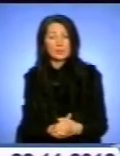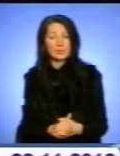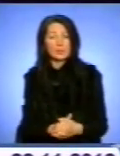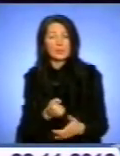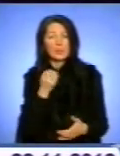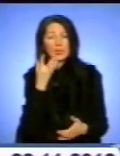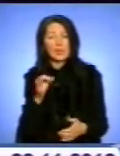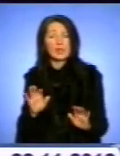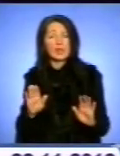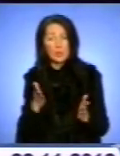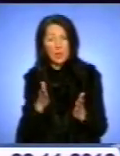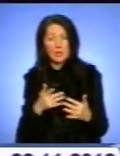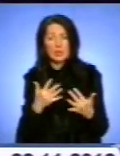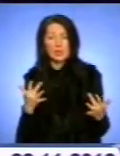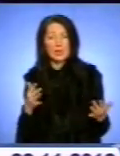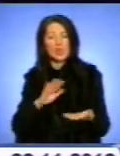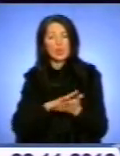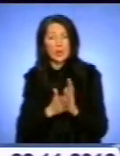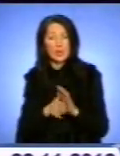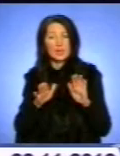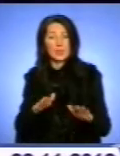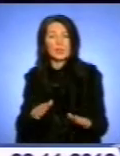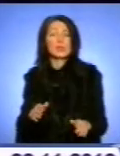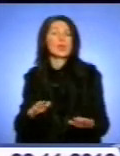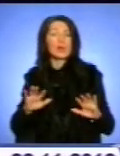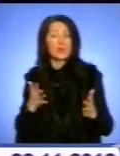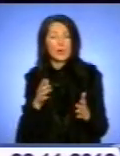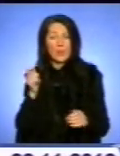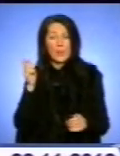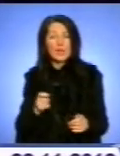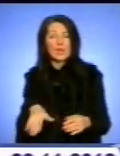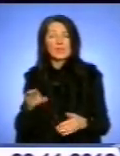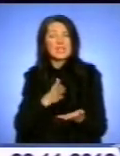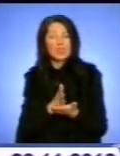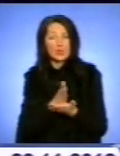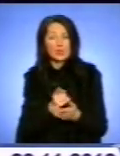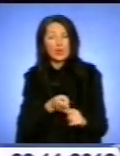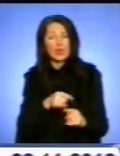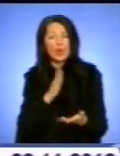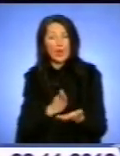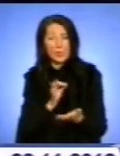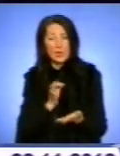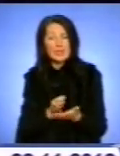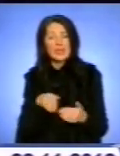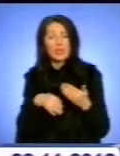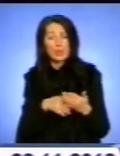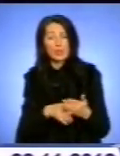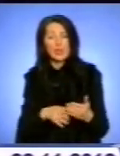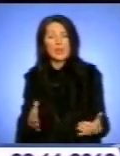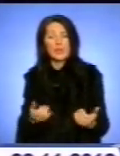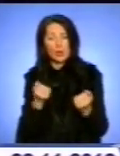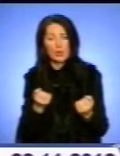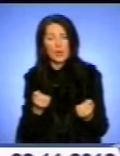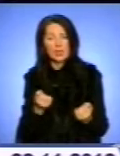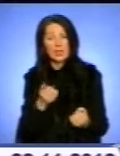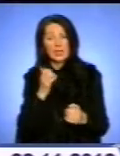Коли трапляються надзвичайні ситуації, на місце пригоди прибувають усі служби, в чиїй компетенції допомогти, зарадити, врятувати.